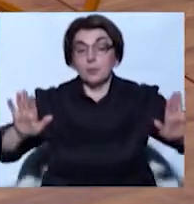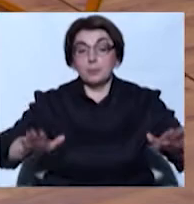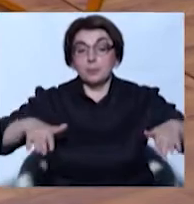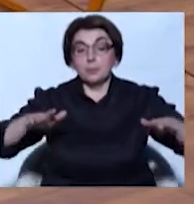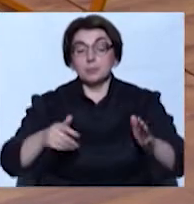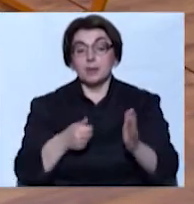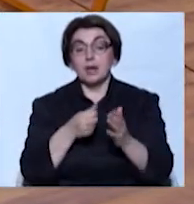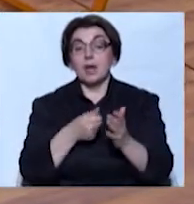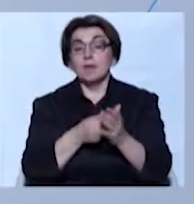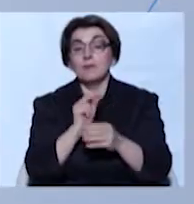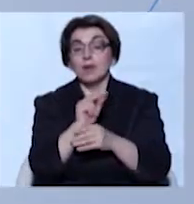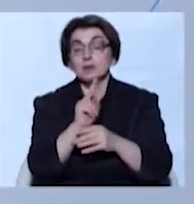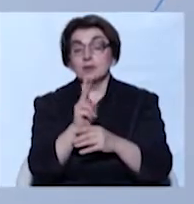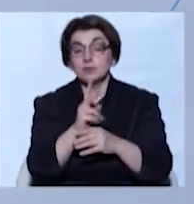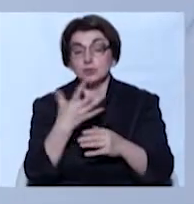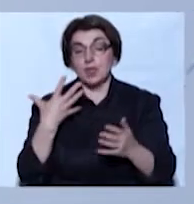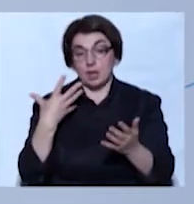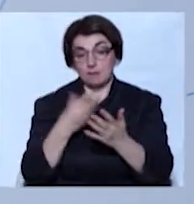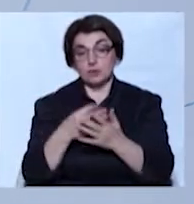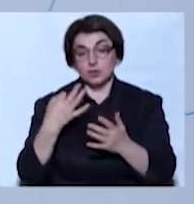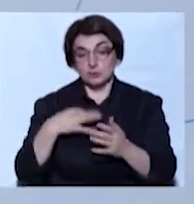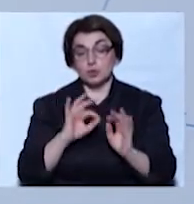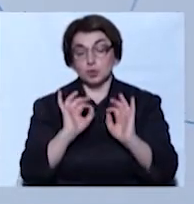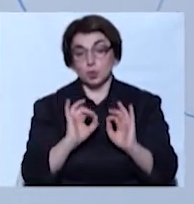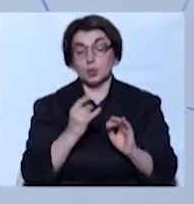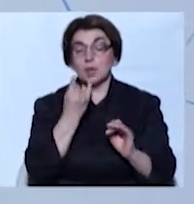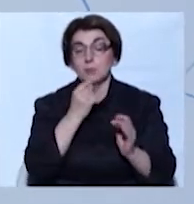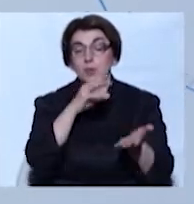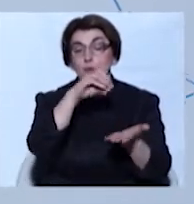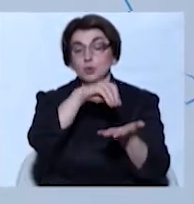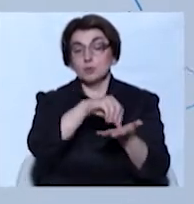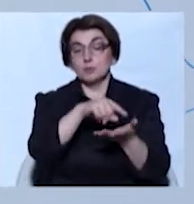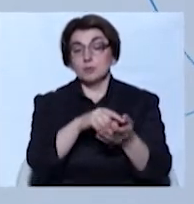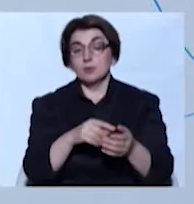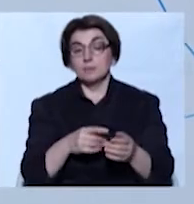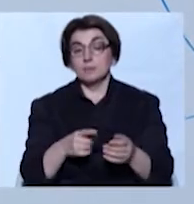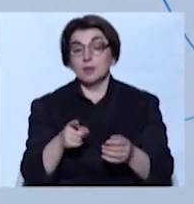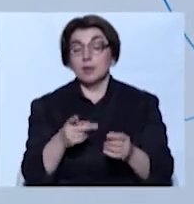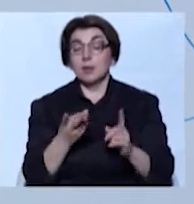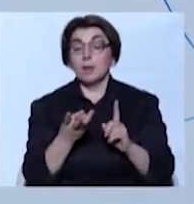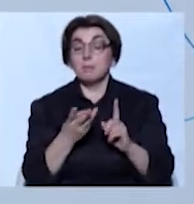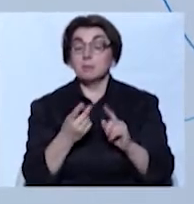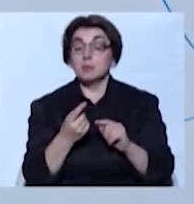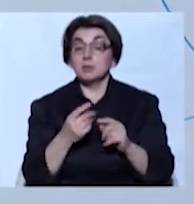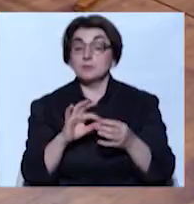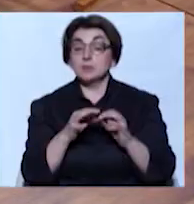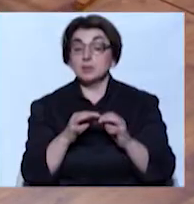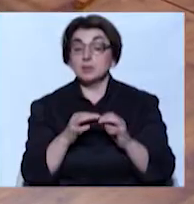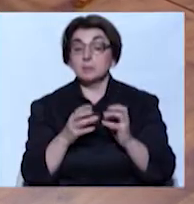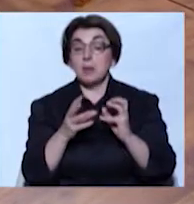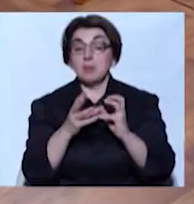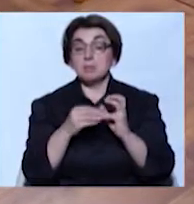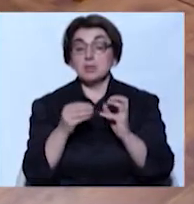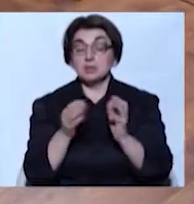ფრინველები ასწავლიან ნაშიერს, საკვების მოპოვებას და ფრენას, მიაყრიან მიწას და მიატოვებენ. ეს უკვე